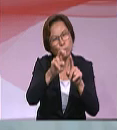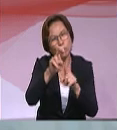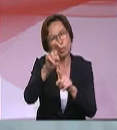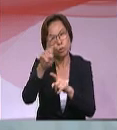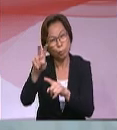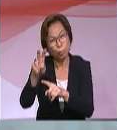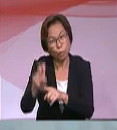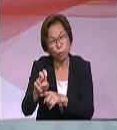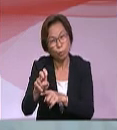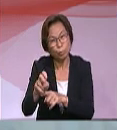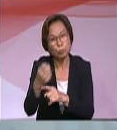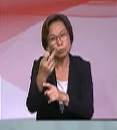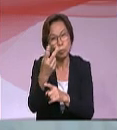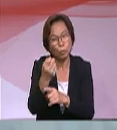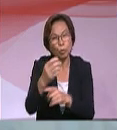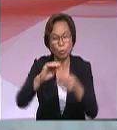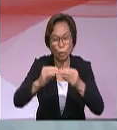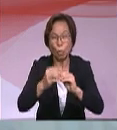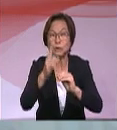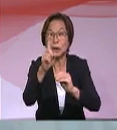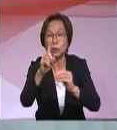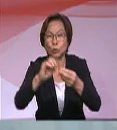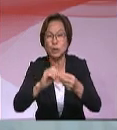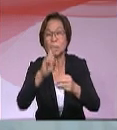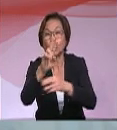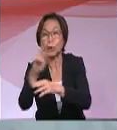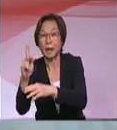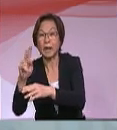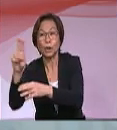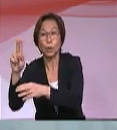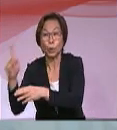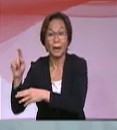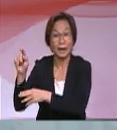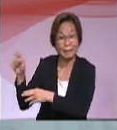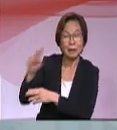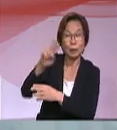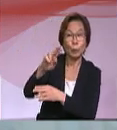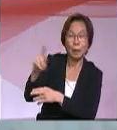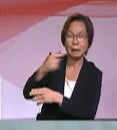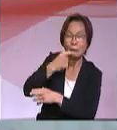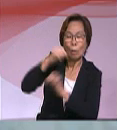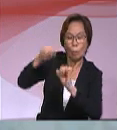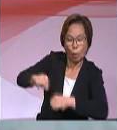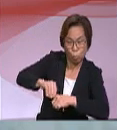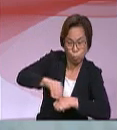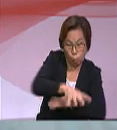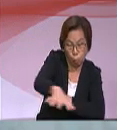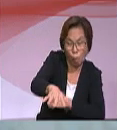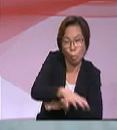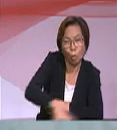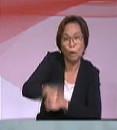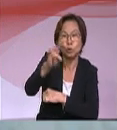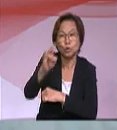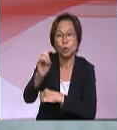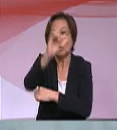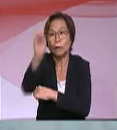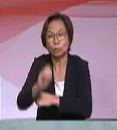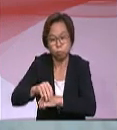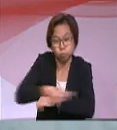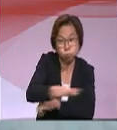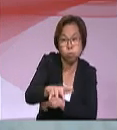2020-12 nombor 1 iaitu di UK juga dikatakan keboleh jangkitan lebih kurang